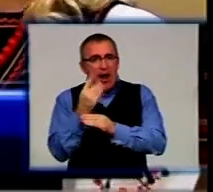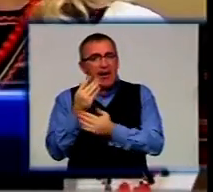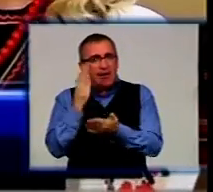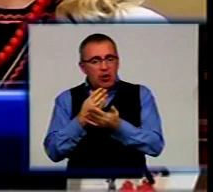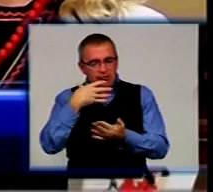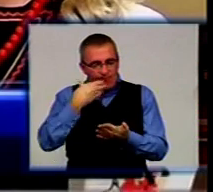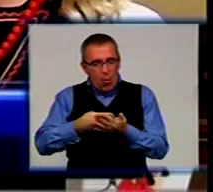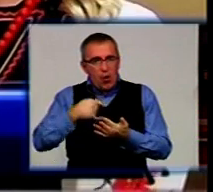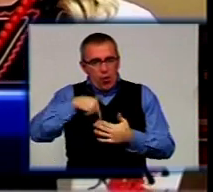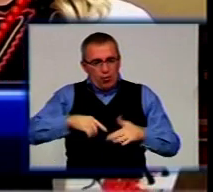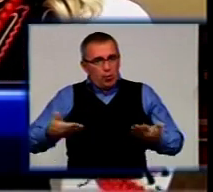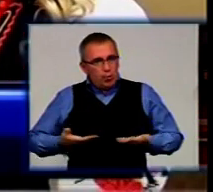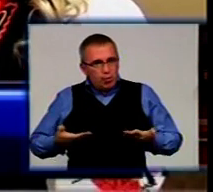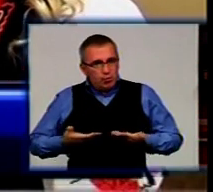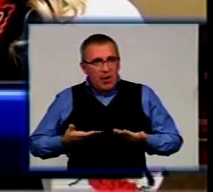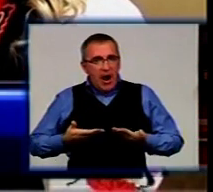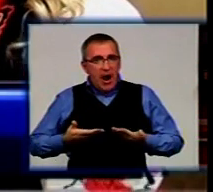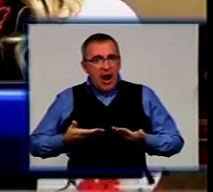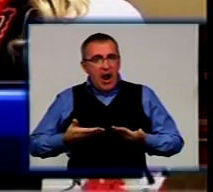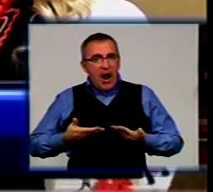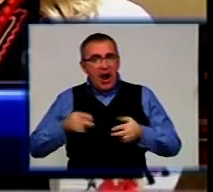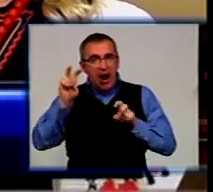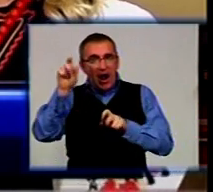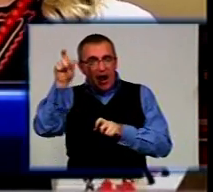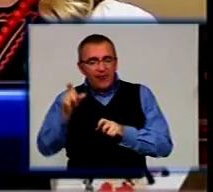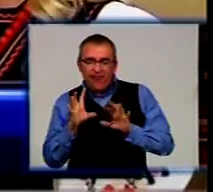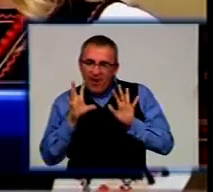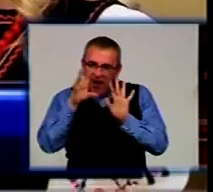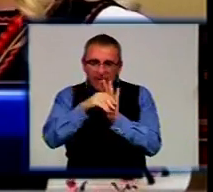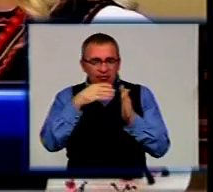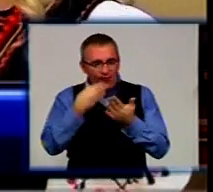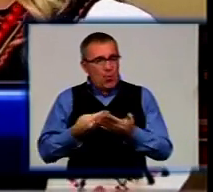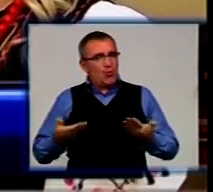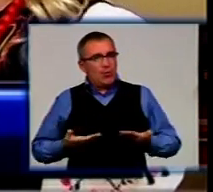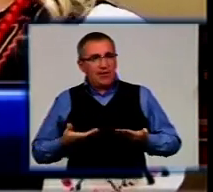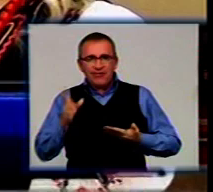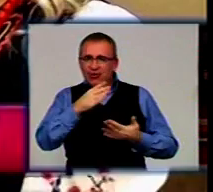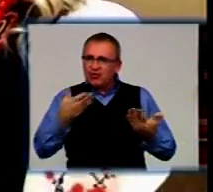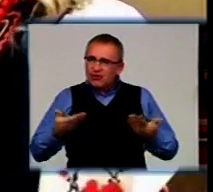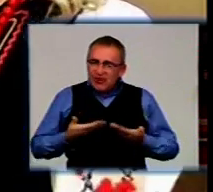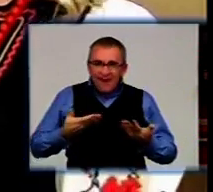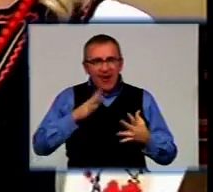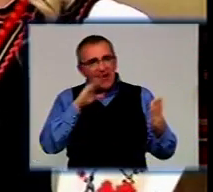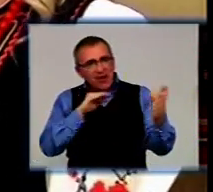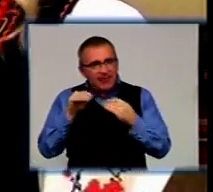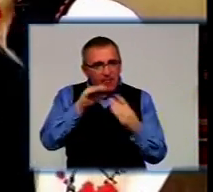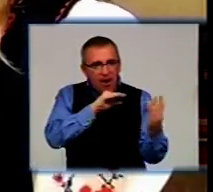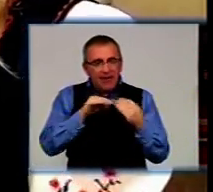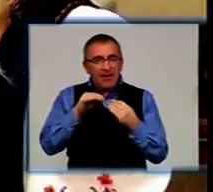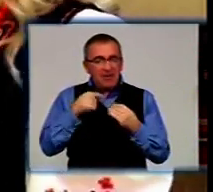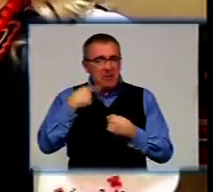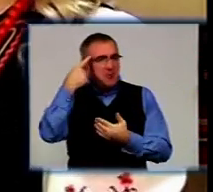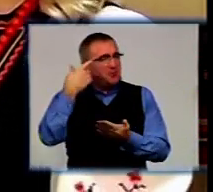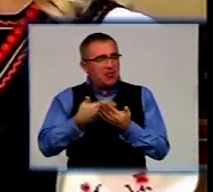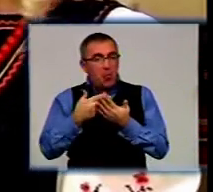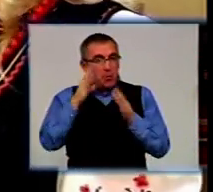душа, тому що автор вкладає свою душу. Тому вони всі живі, я з ними розмовляю, і іноді мені